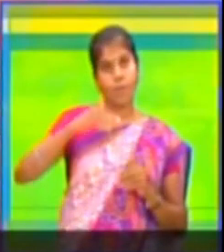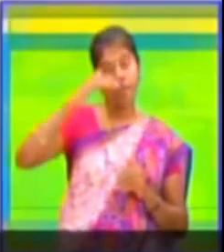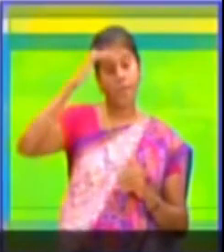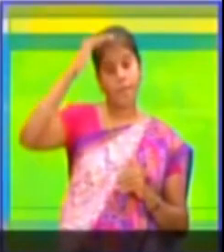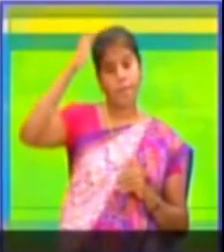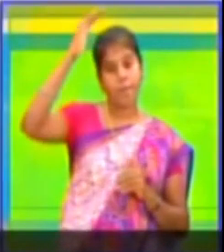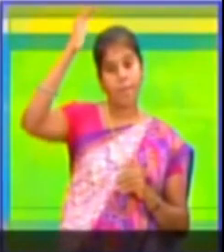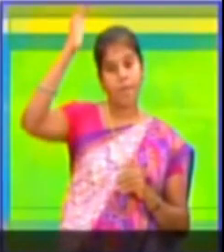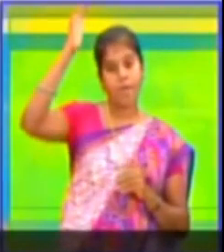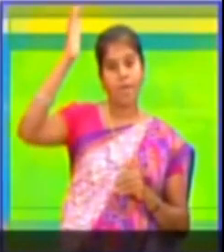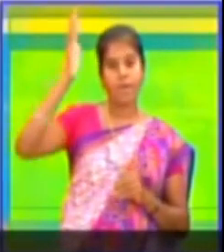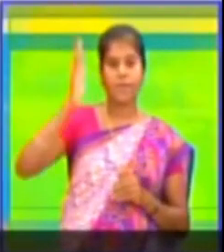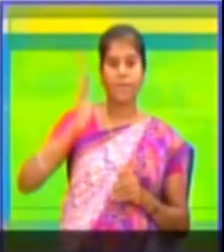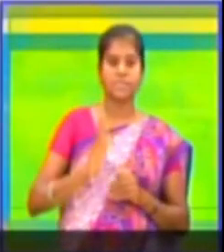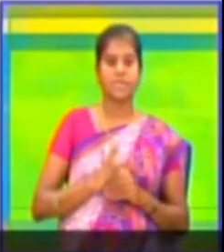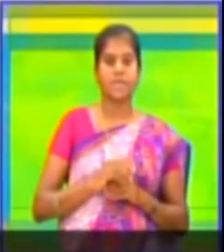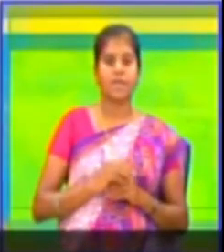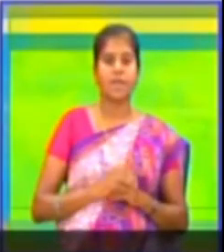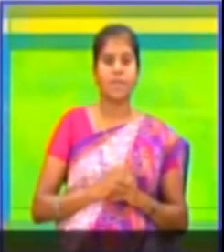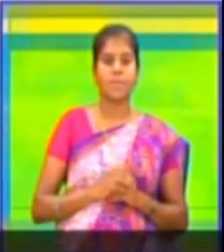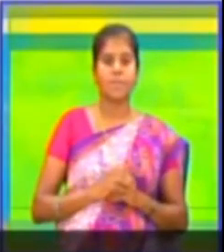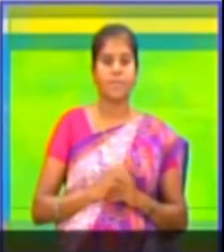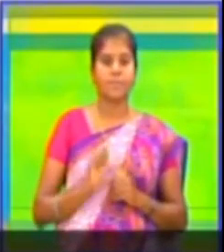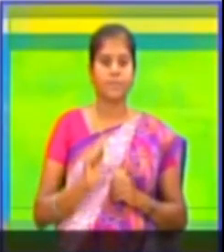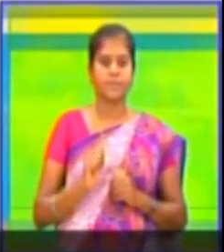சிகரம் எது?